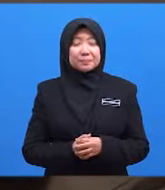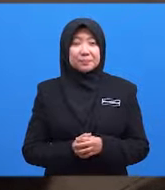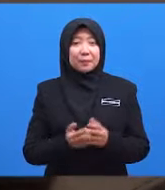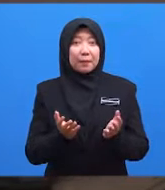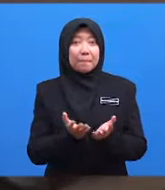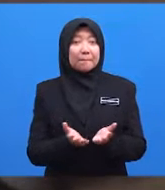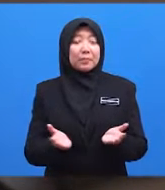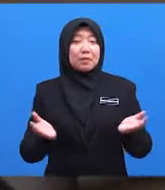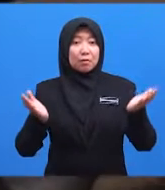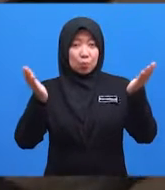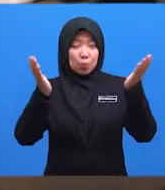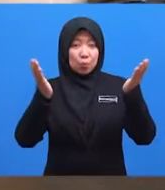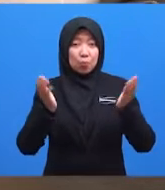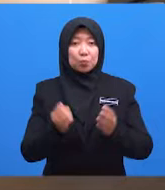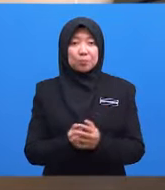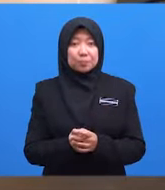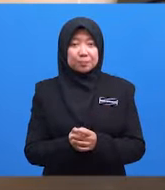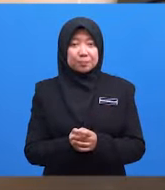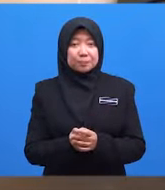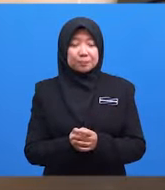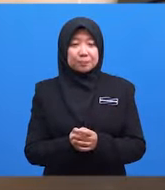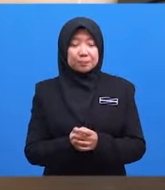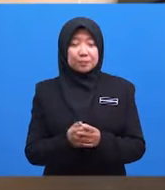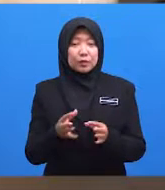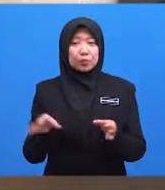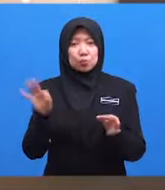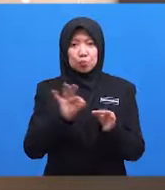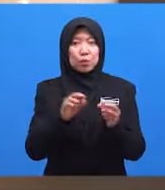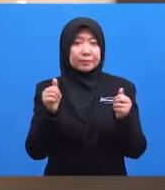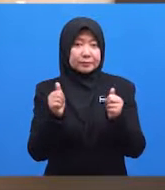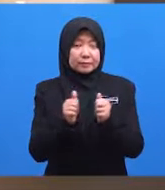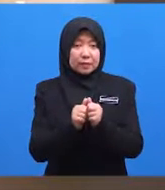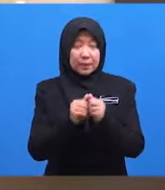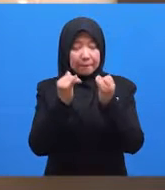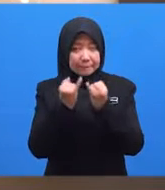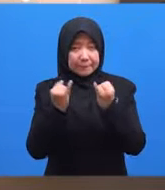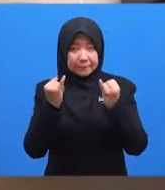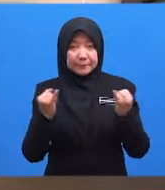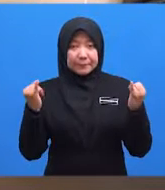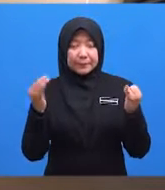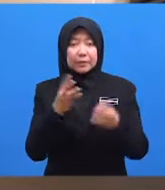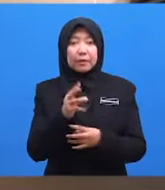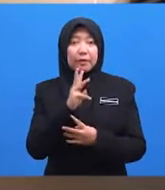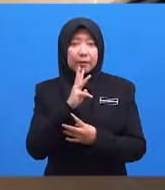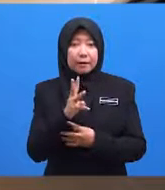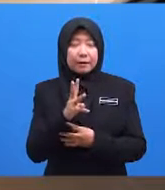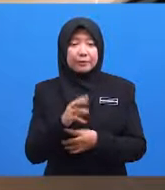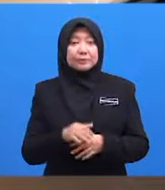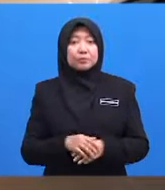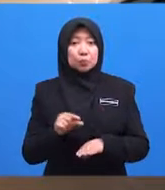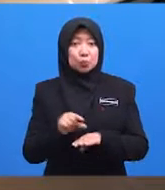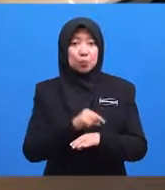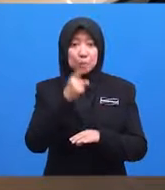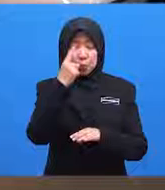periuk. Yang diperlukan adalah bersesuaian dengan pasta dan kandungan air yang digunakan